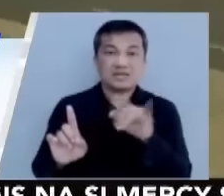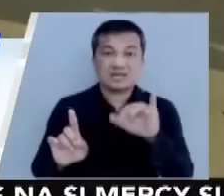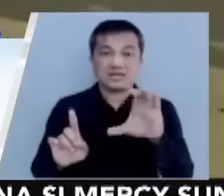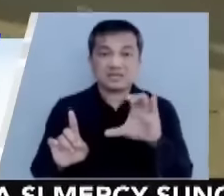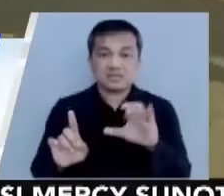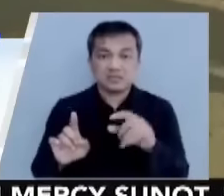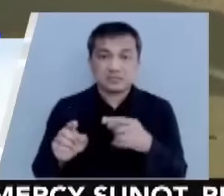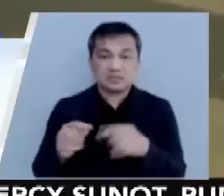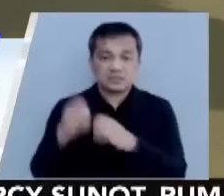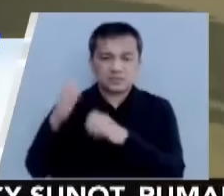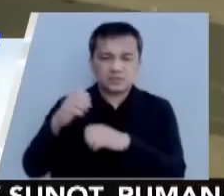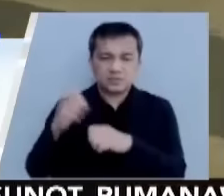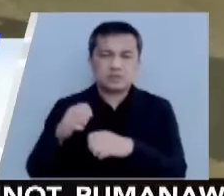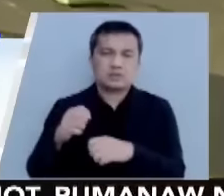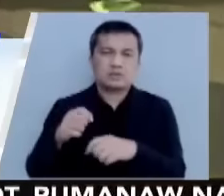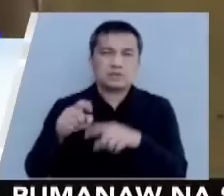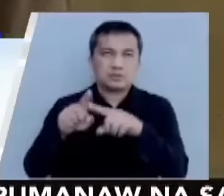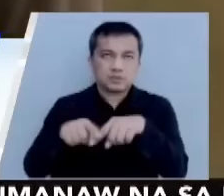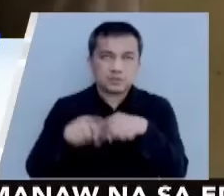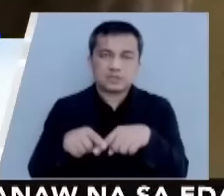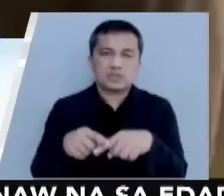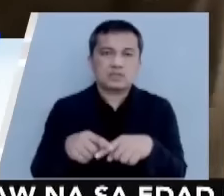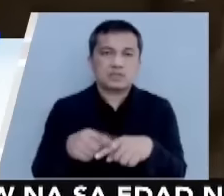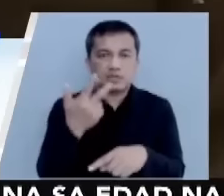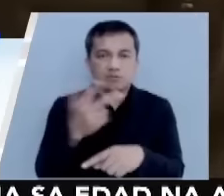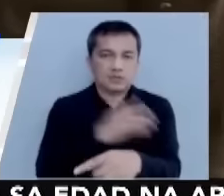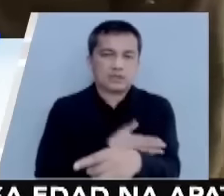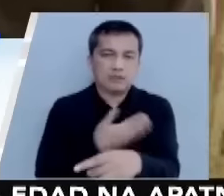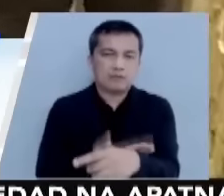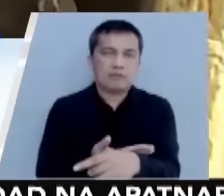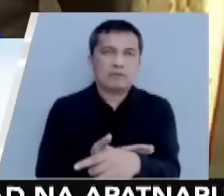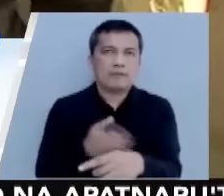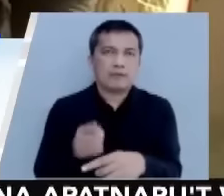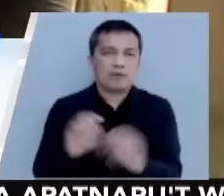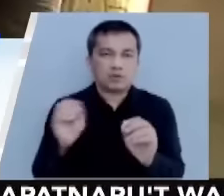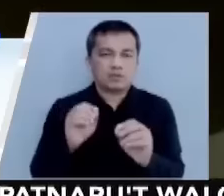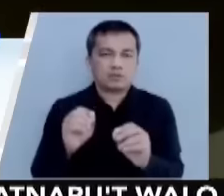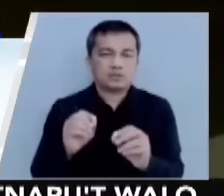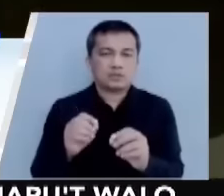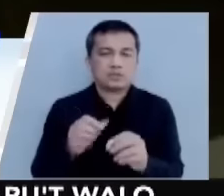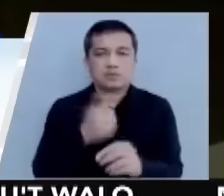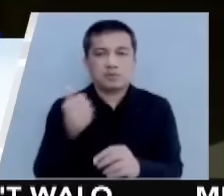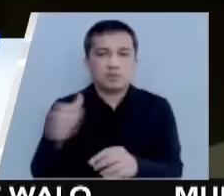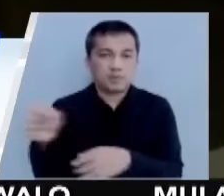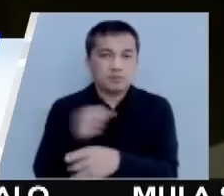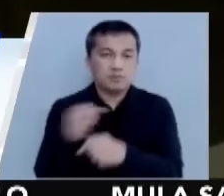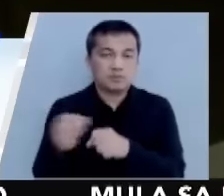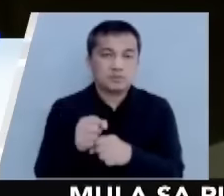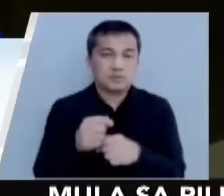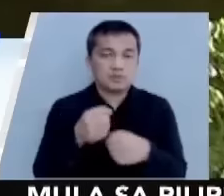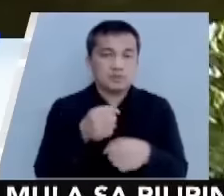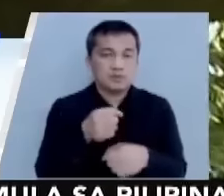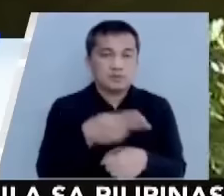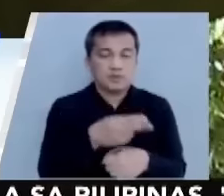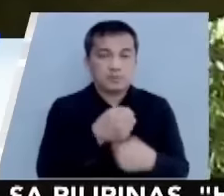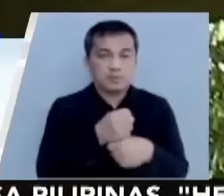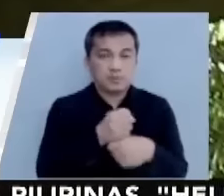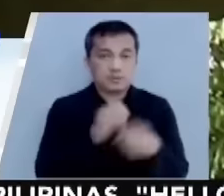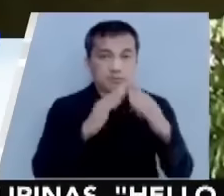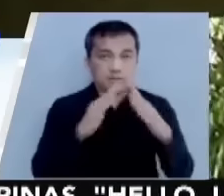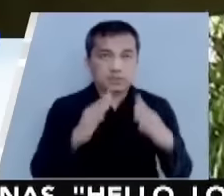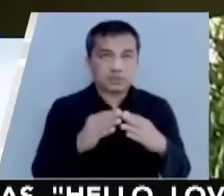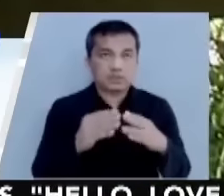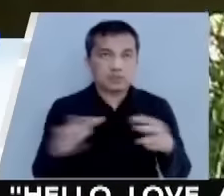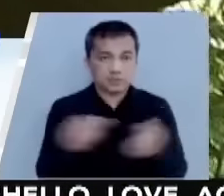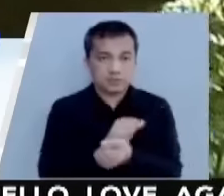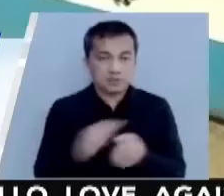ng 3 anak at walang ibang mapagkukuhanan ng ipagpapagawa sa bahay na winasak ng naunang bagyo bago pa tumama